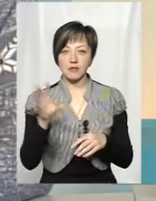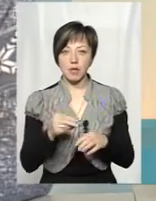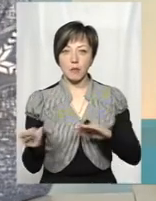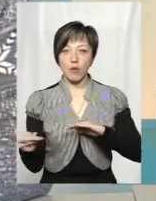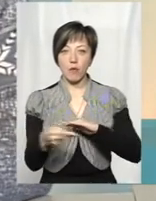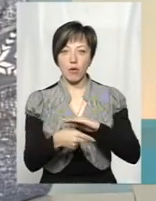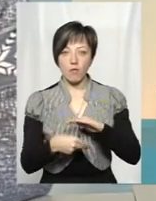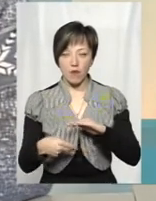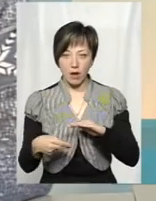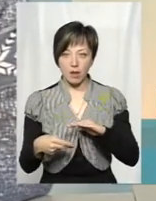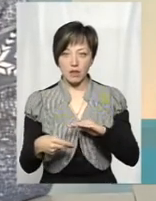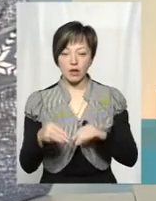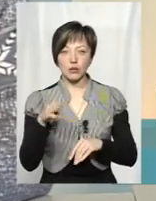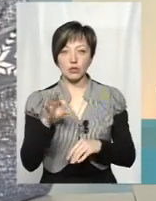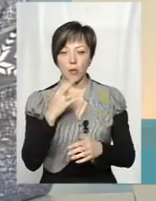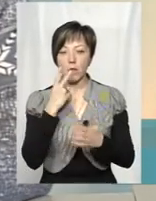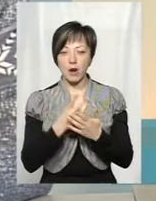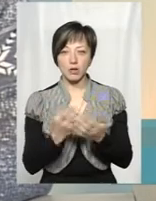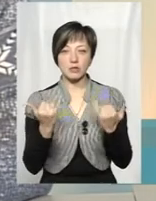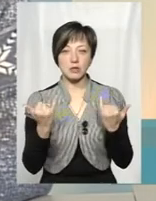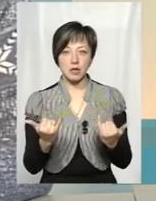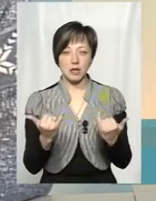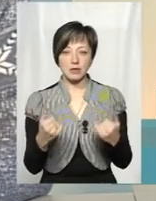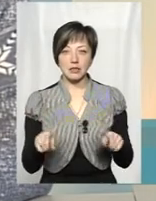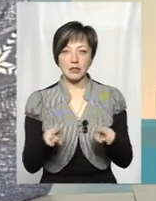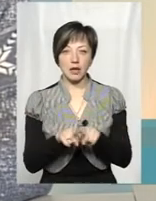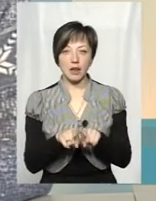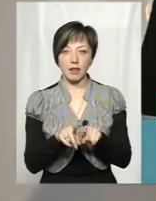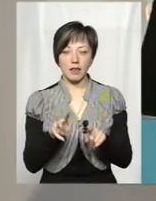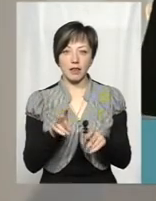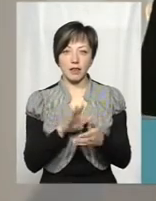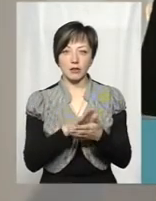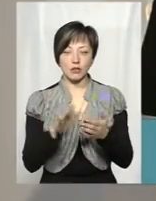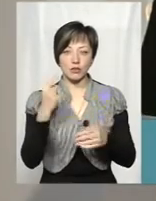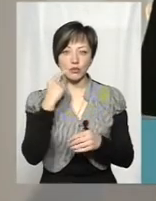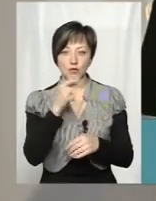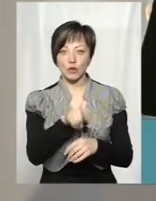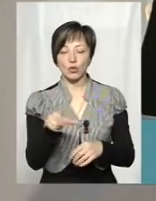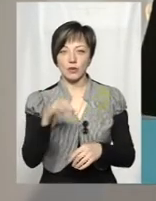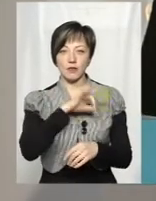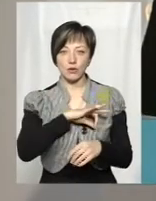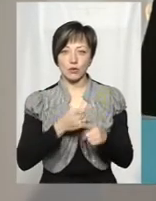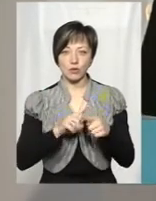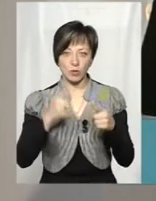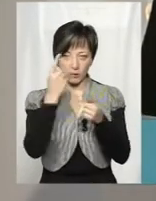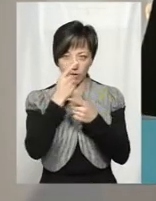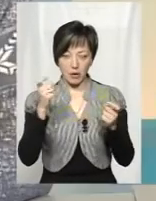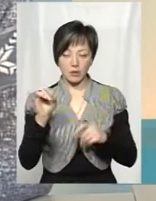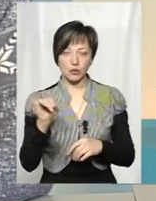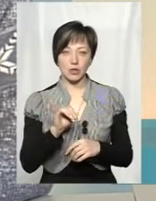пропагували, то бачимо, що зараз отакі нечисті на совість люди використовують цю інформацію